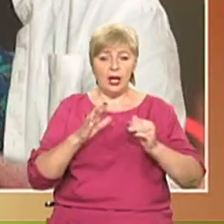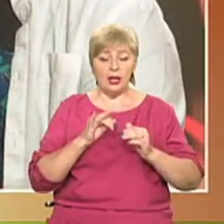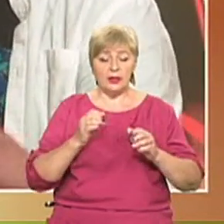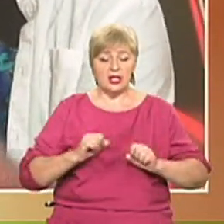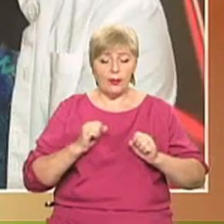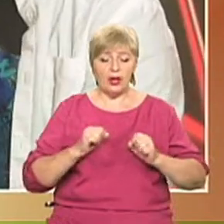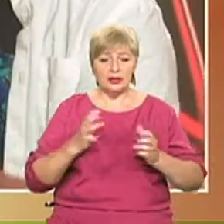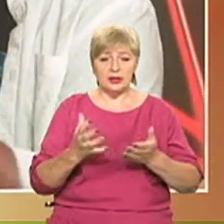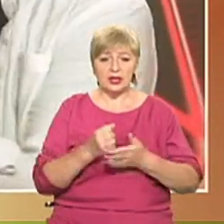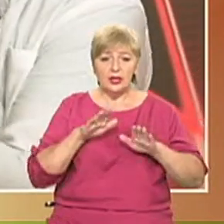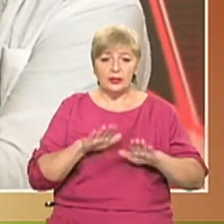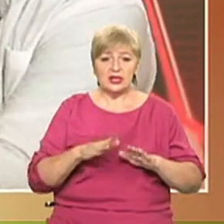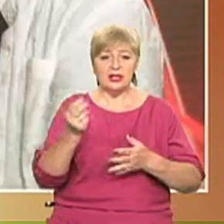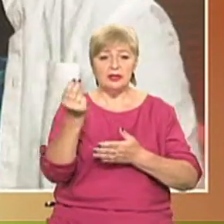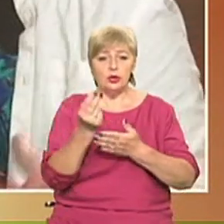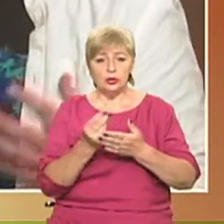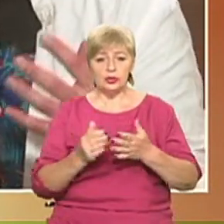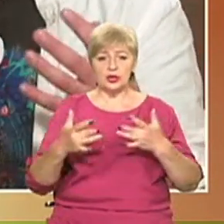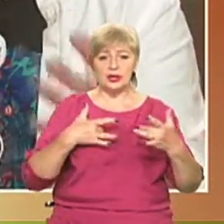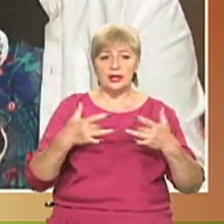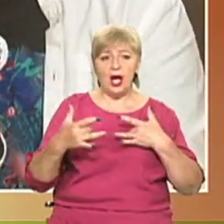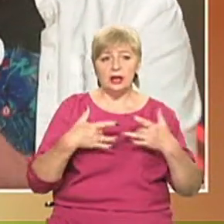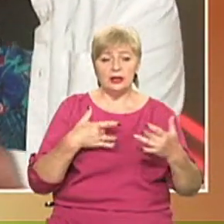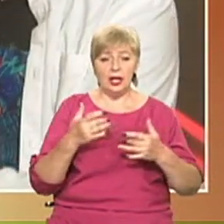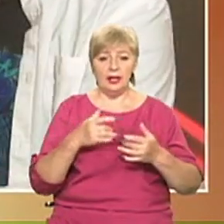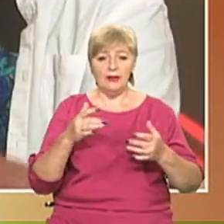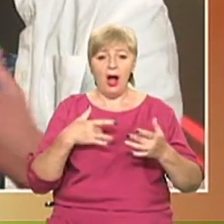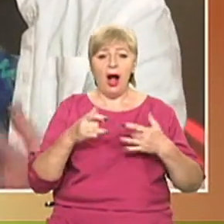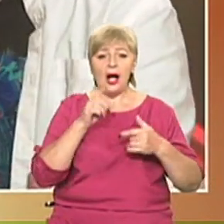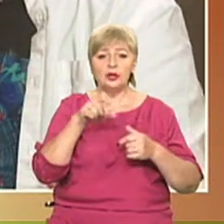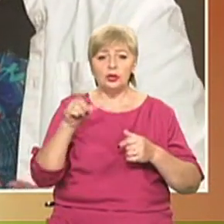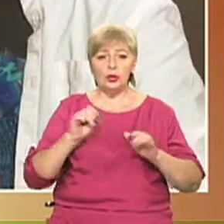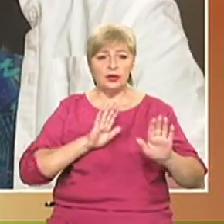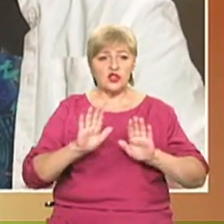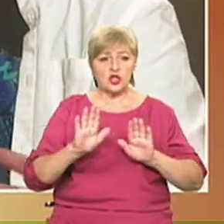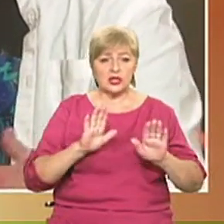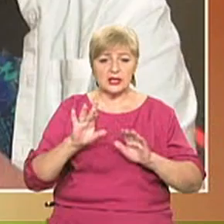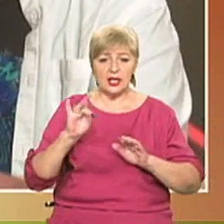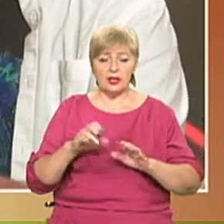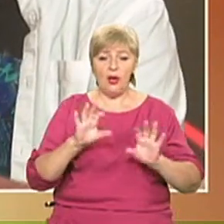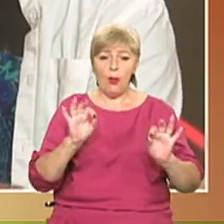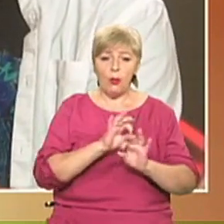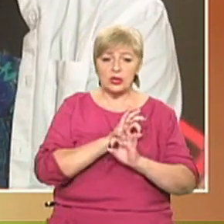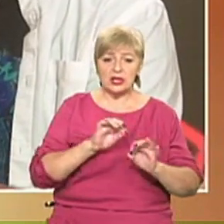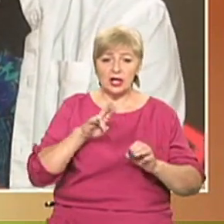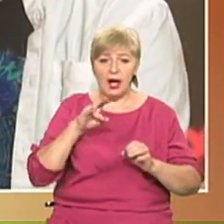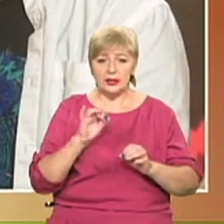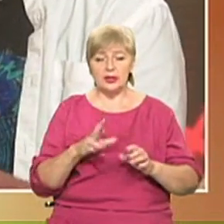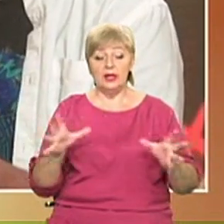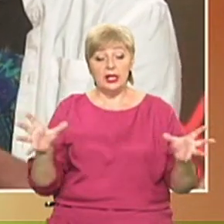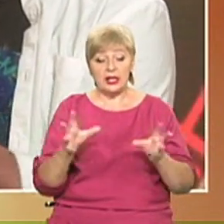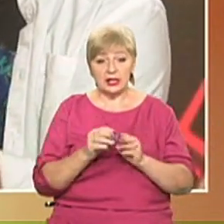знайти місцевих художників, театралів, акторів, режисерів, музикантів і разом з